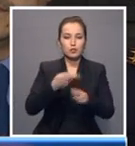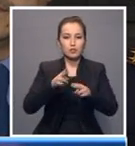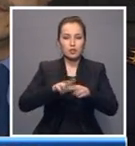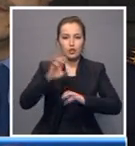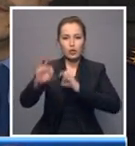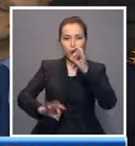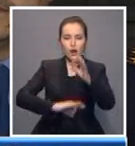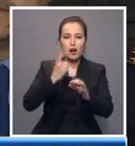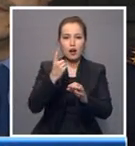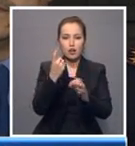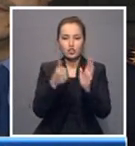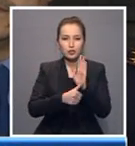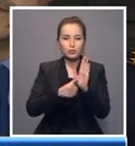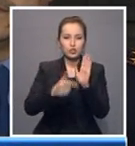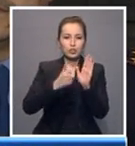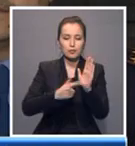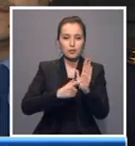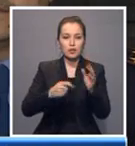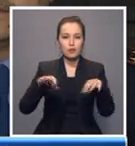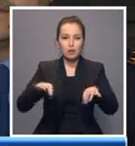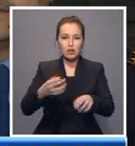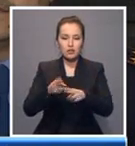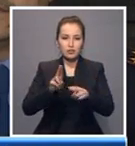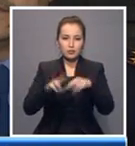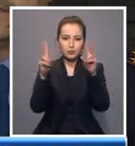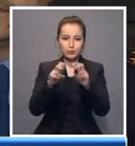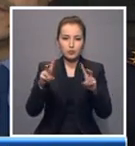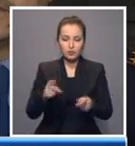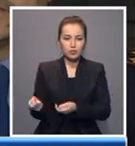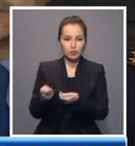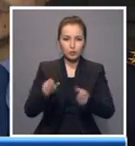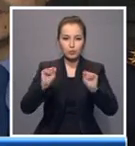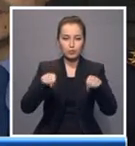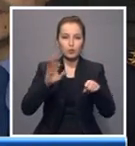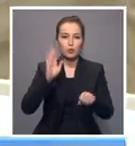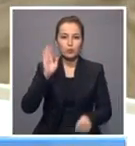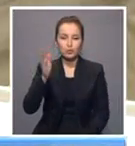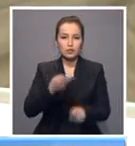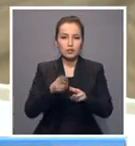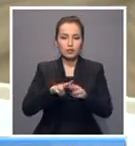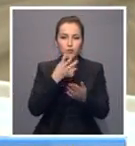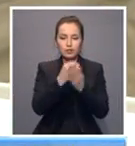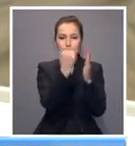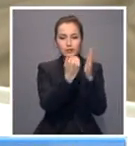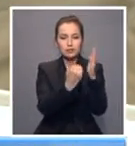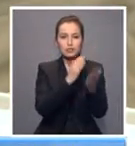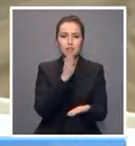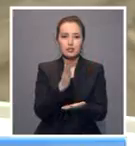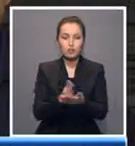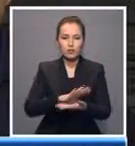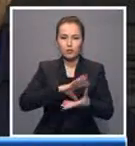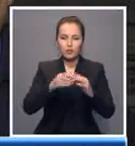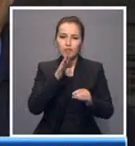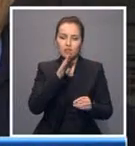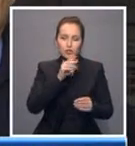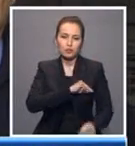көлік 60-70 жүк көлігін тексеріп кіргізеді. Келуші елдер мен заттардың кестесі бекітілген. Үлгермесек тәулік бойы жұмыс